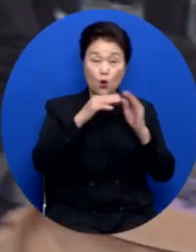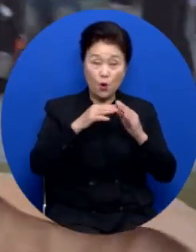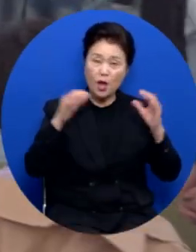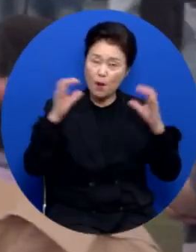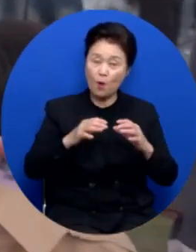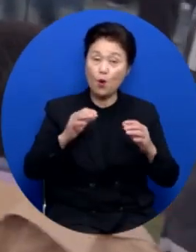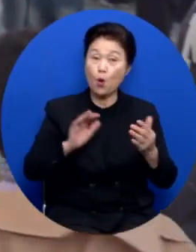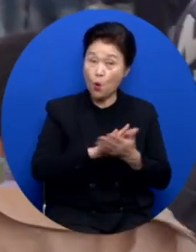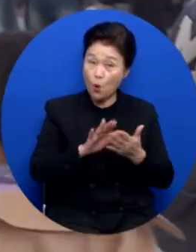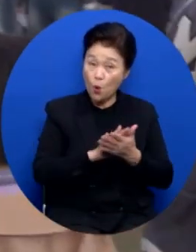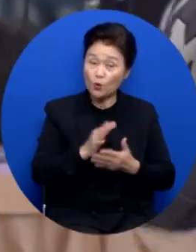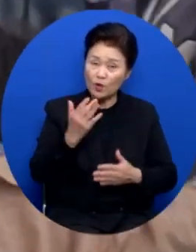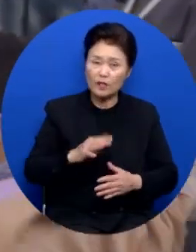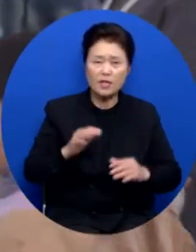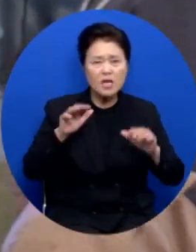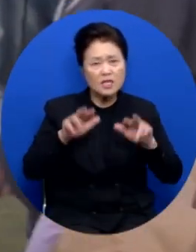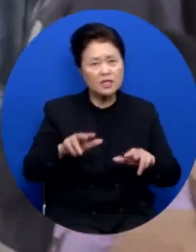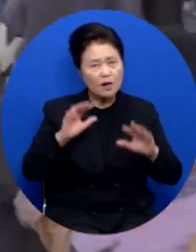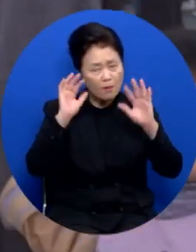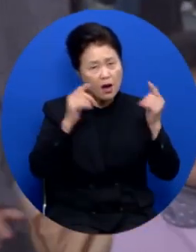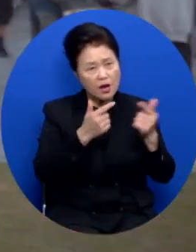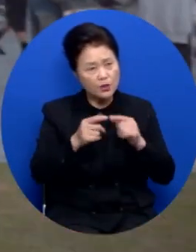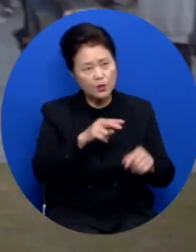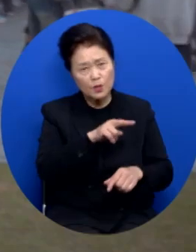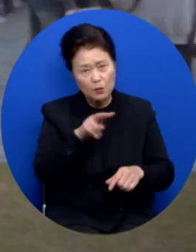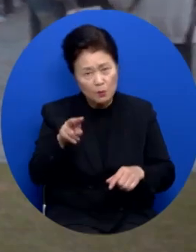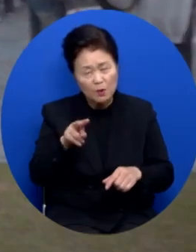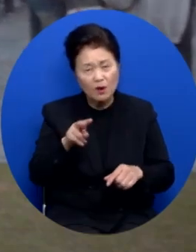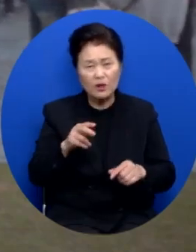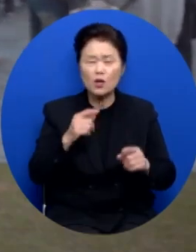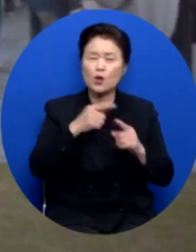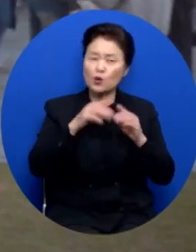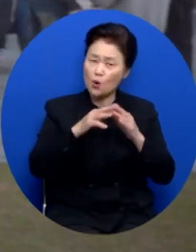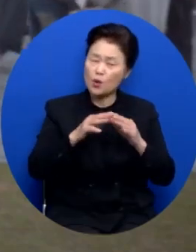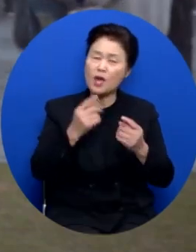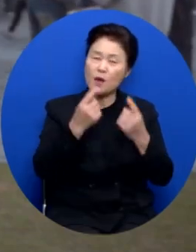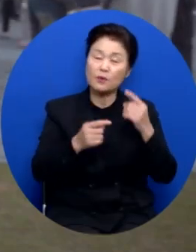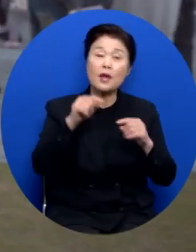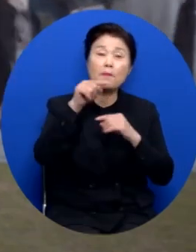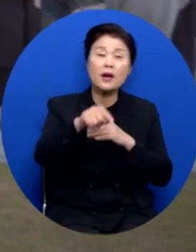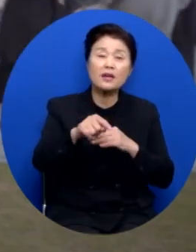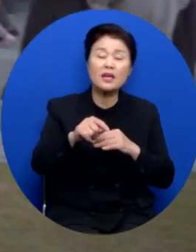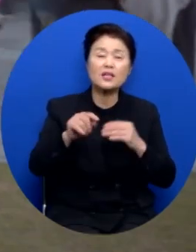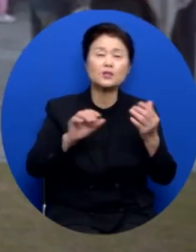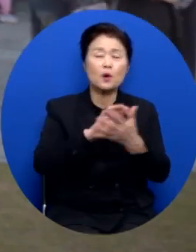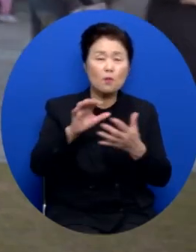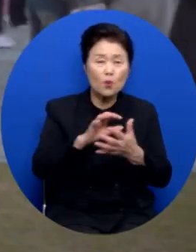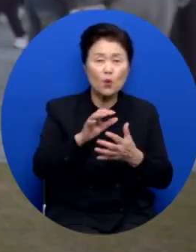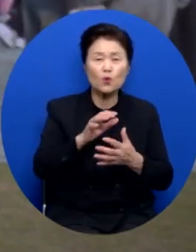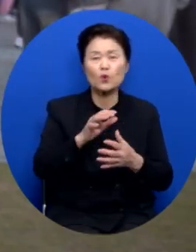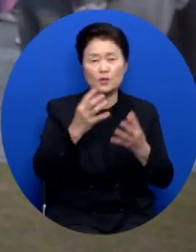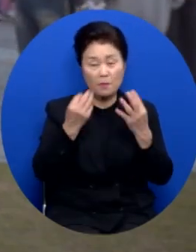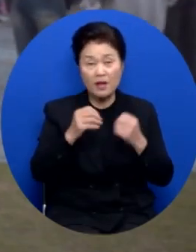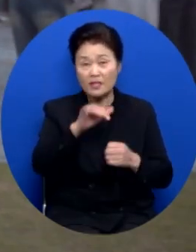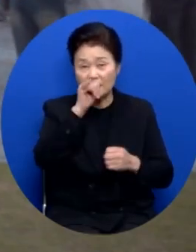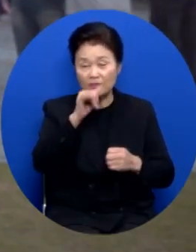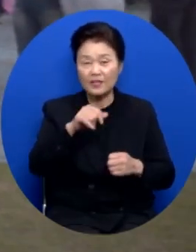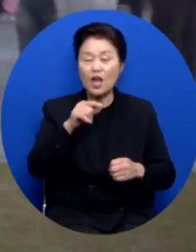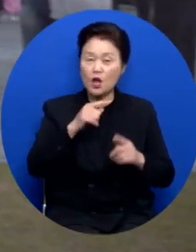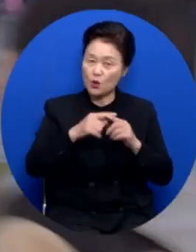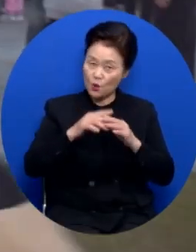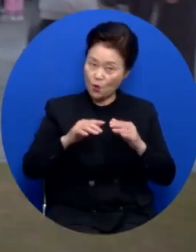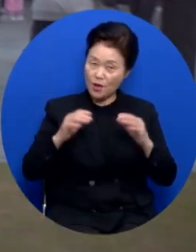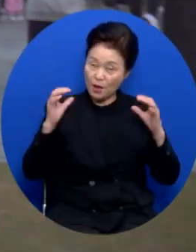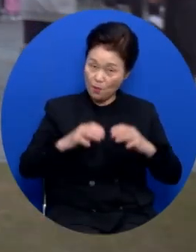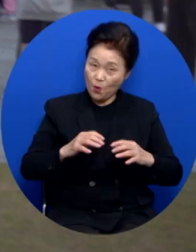아이들이 교회보다는 밖에서 노는 것들이 너무나 많은데 가정 안에서 엄마와 아빠와 아이들이 같이 좋은 시간을 갖는 거,